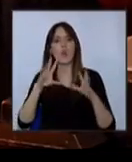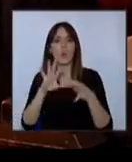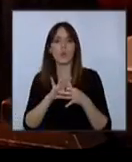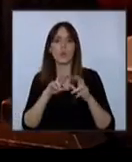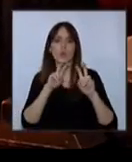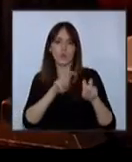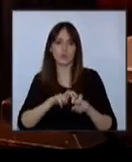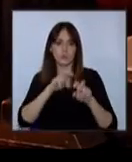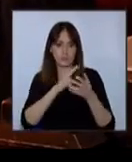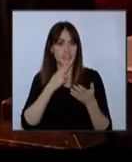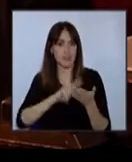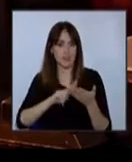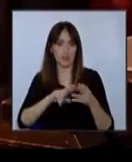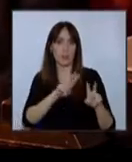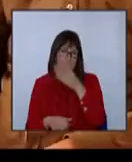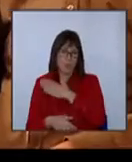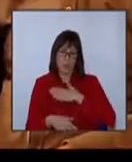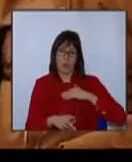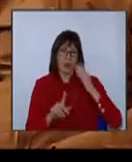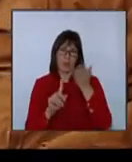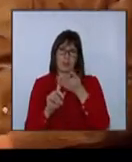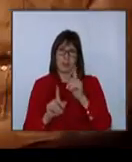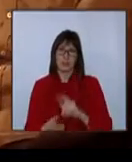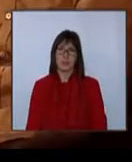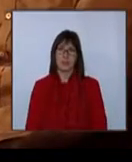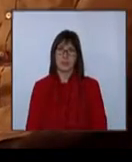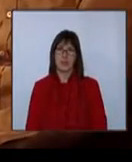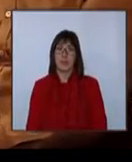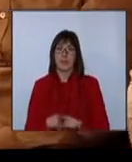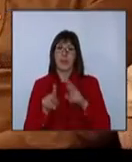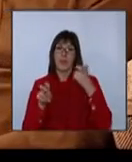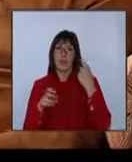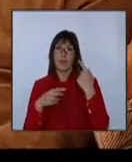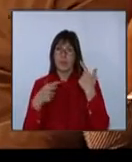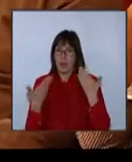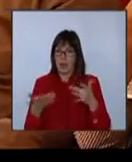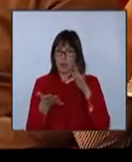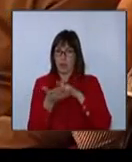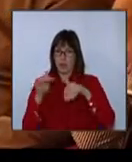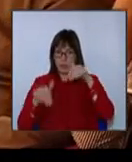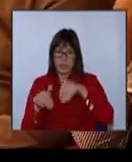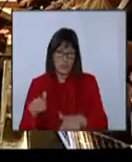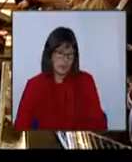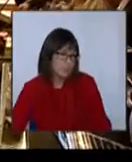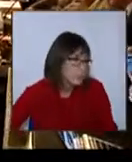nostre vot no serà favorable a aquesta moció. Doncs passem a votació de la moció. Vots a favor?